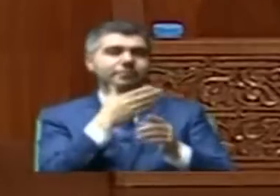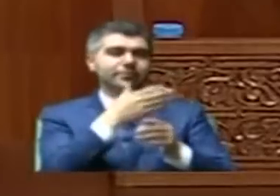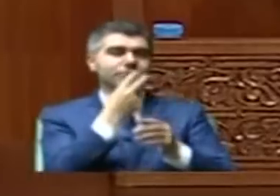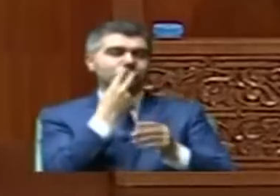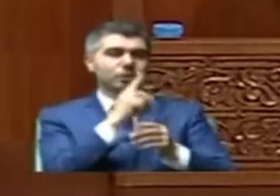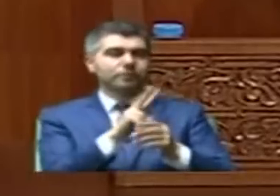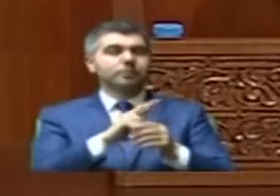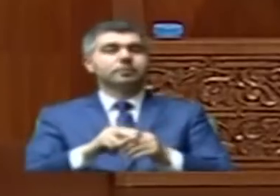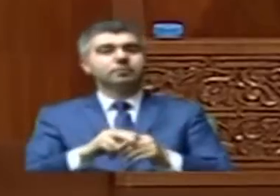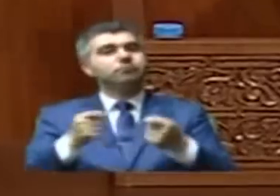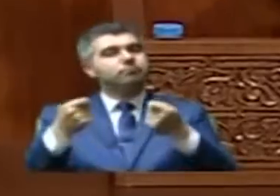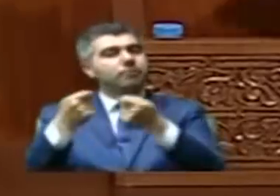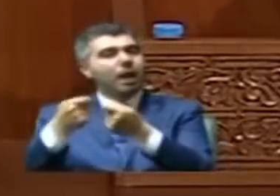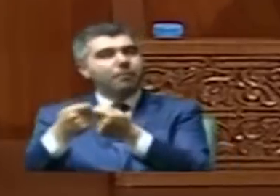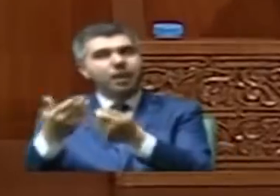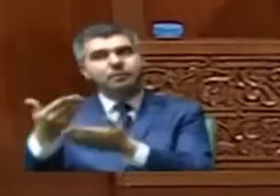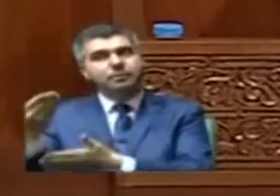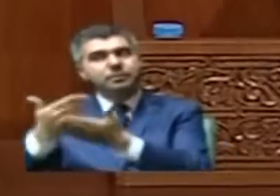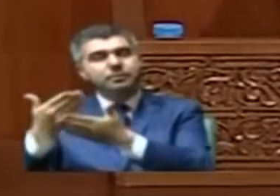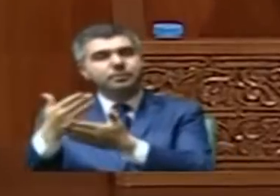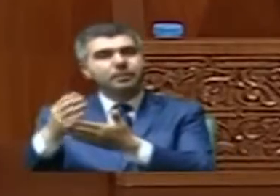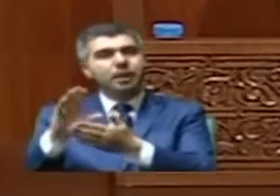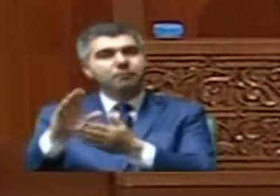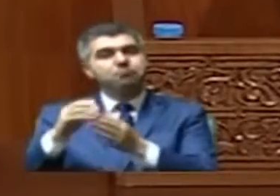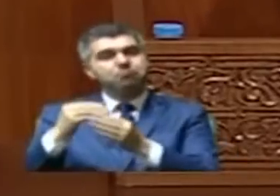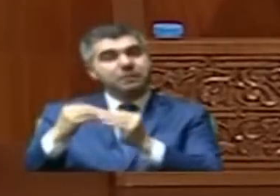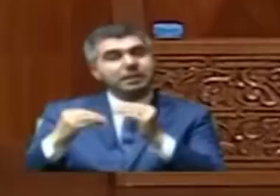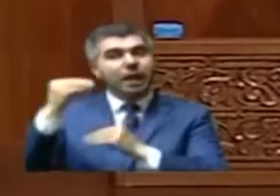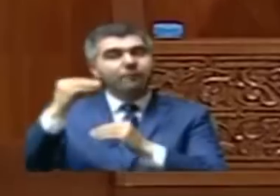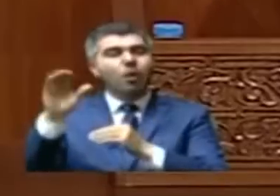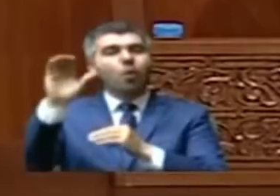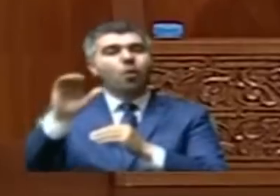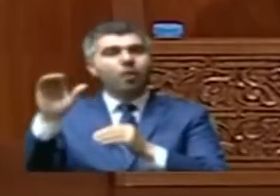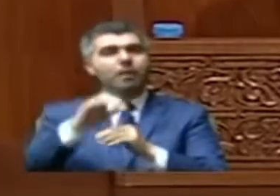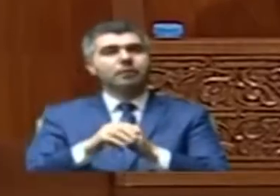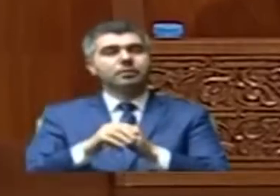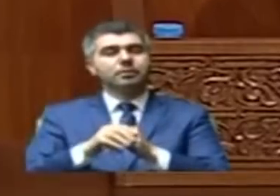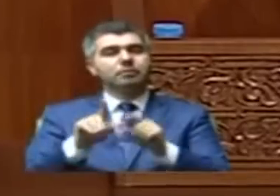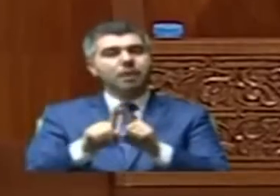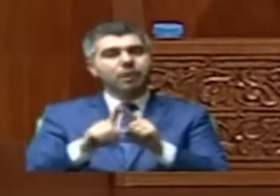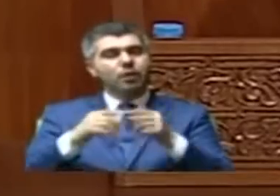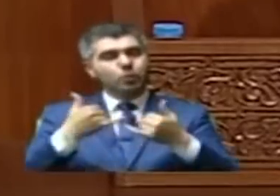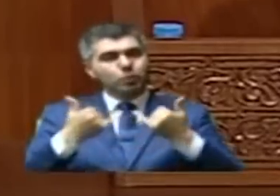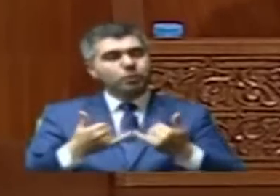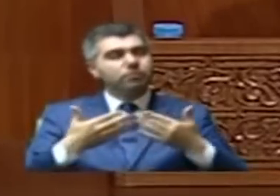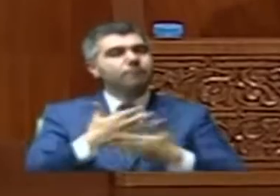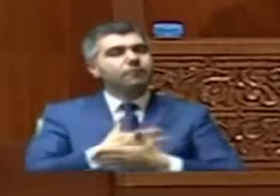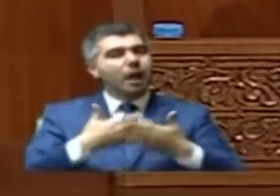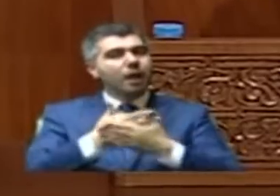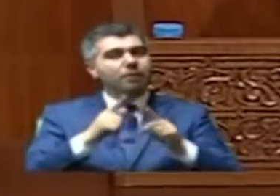أرى نفس الشيء، علاش؟ لأن الأكثرية هناك. ولكن أريد أن أقول في الأخير بأننا سعيدون بأن نقدم الخدمات